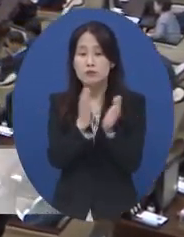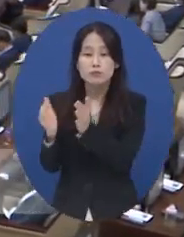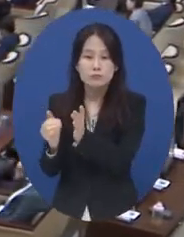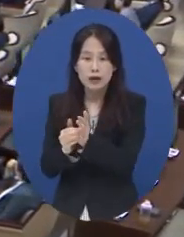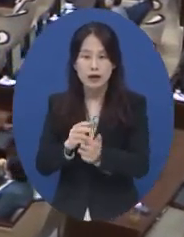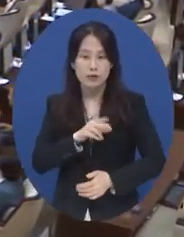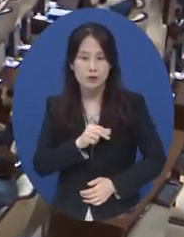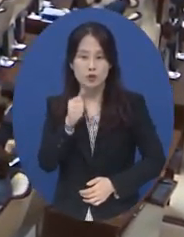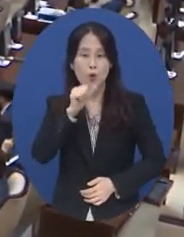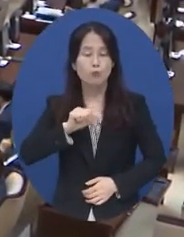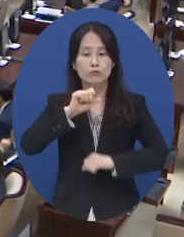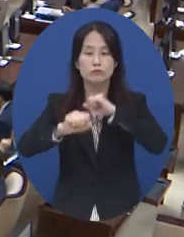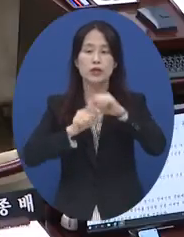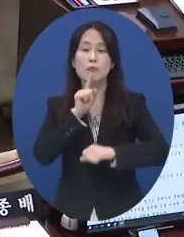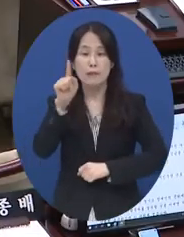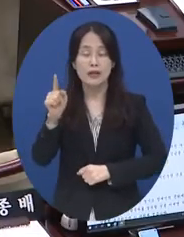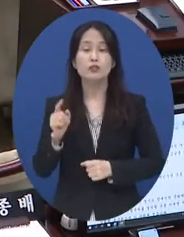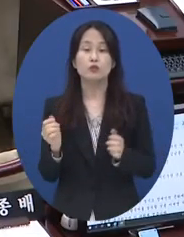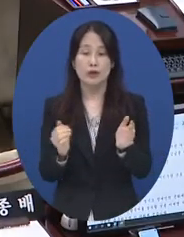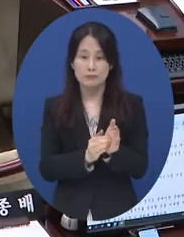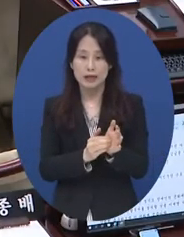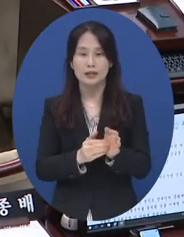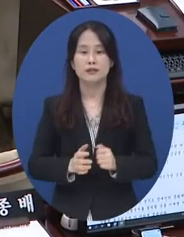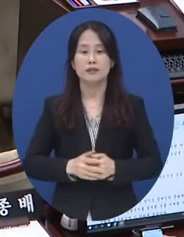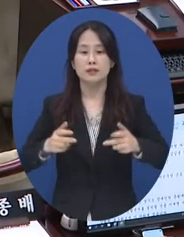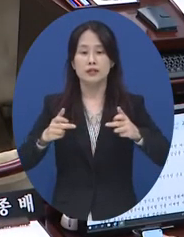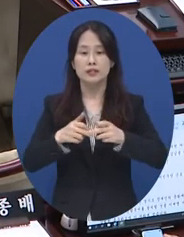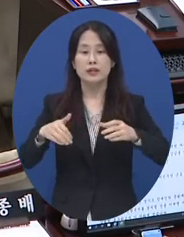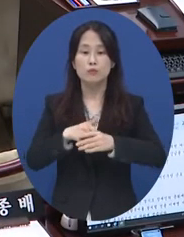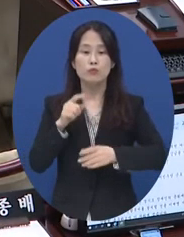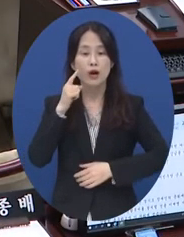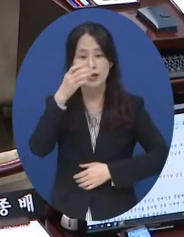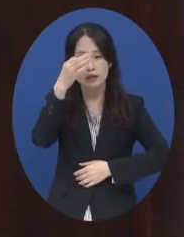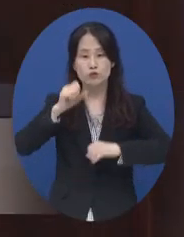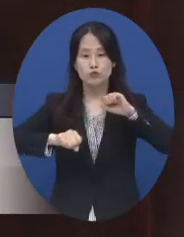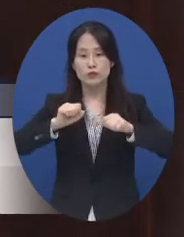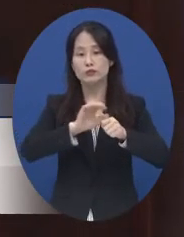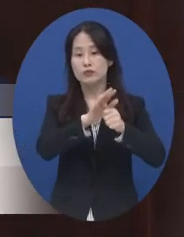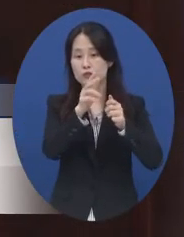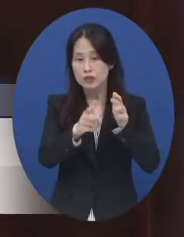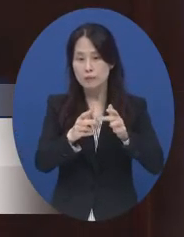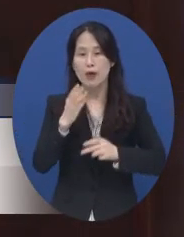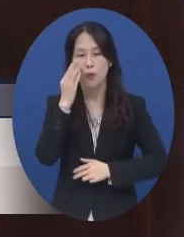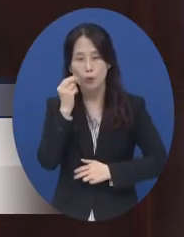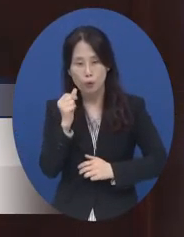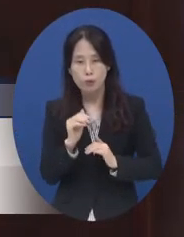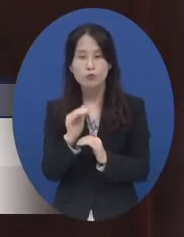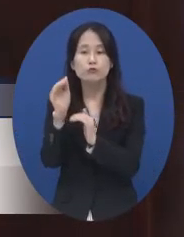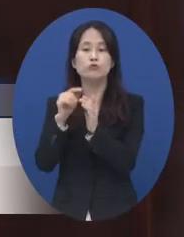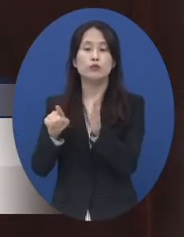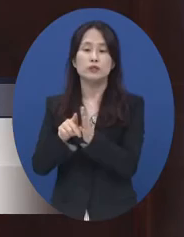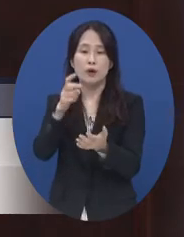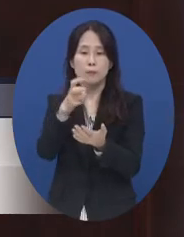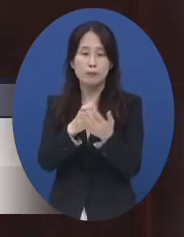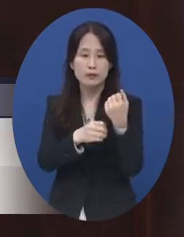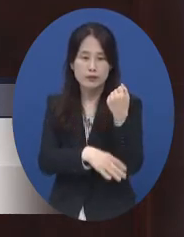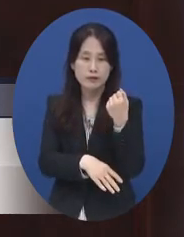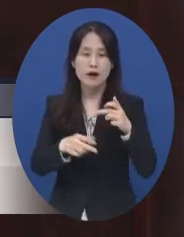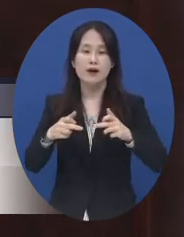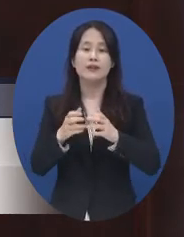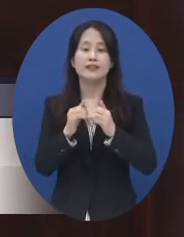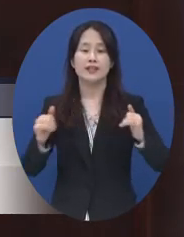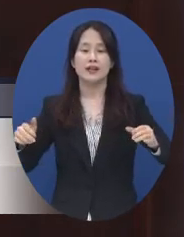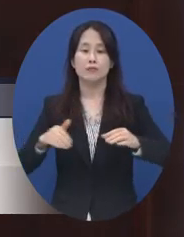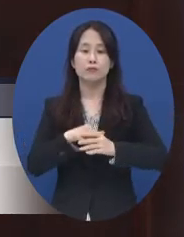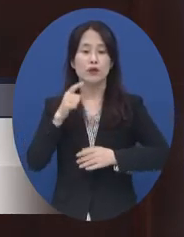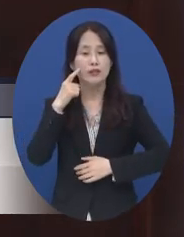처리됐습니다. 의원들의 5분 자유 발언도 진행됐습니다. 장애인 문화예술 활동 지원 사업의 원활한 추진을 위해 조례에